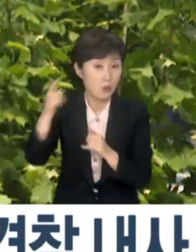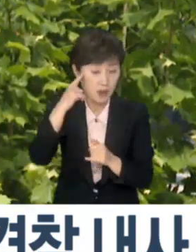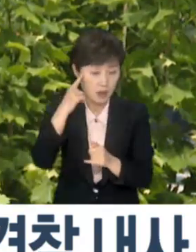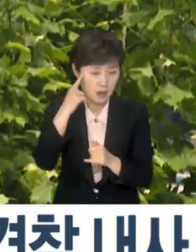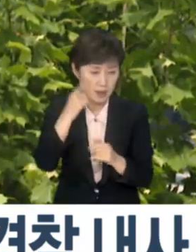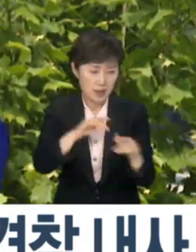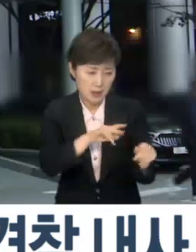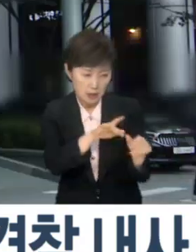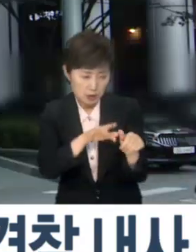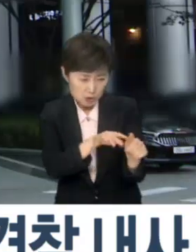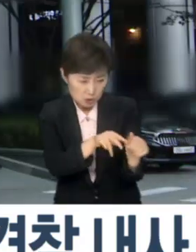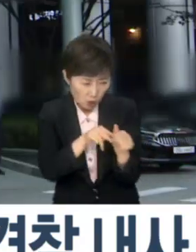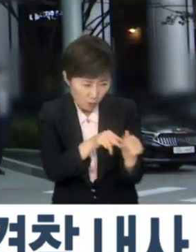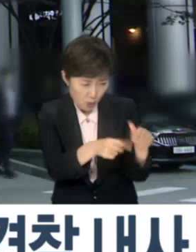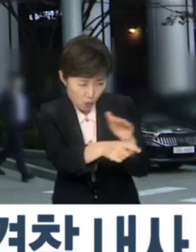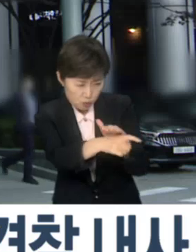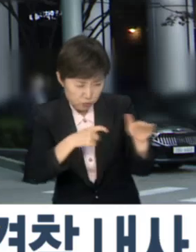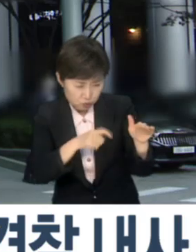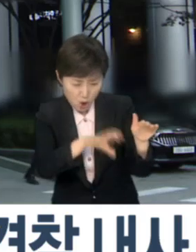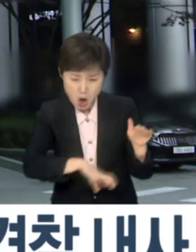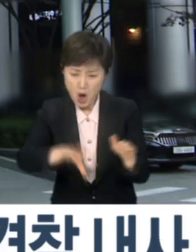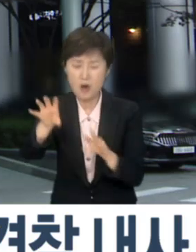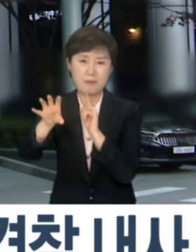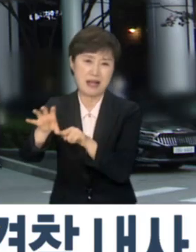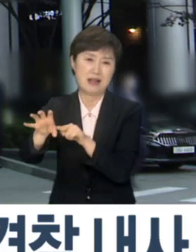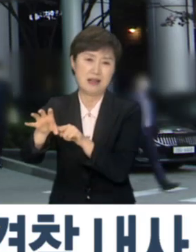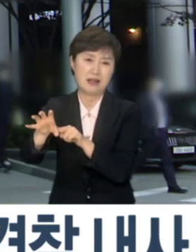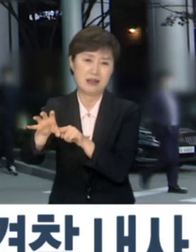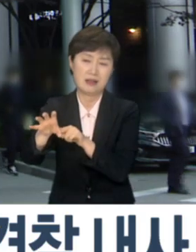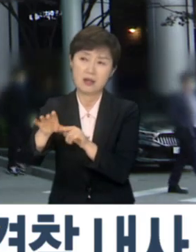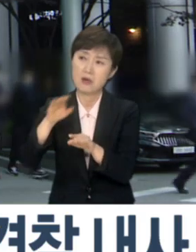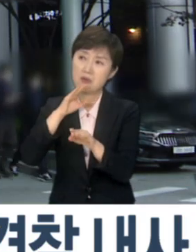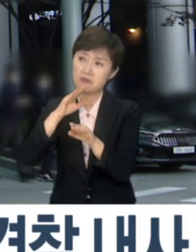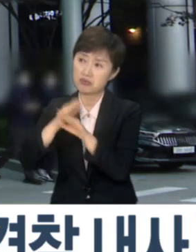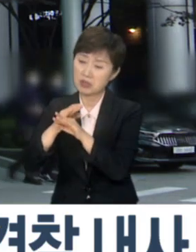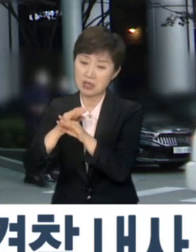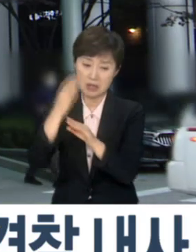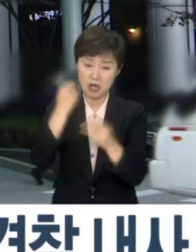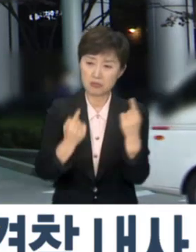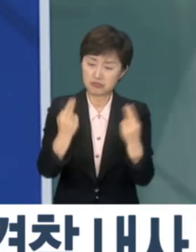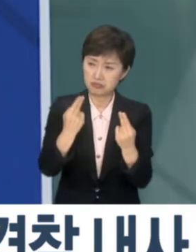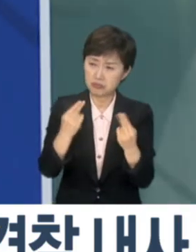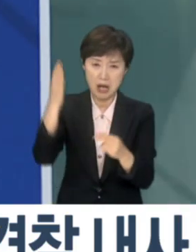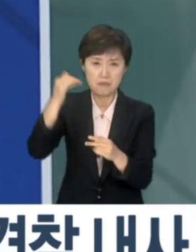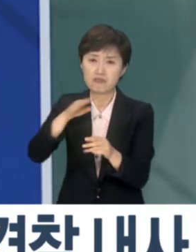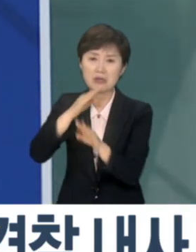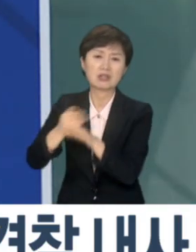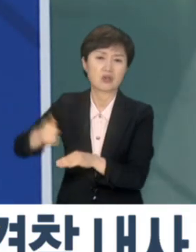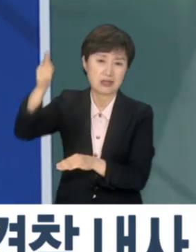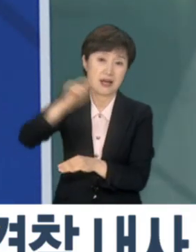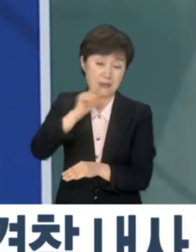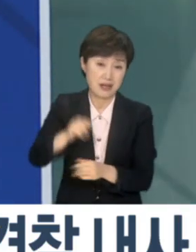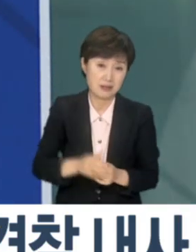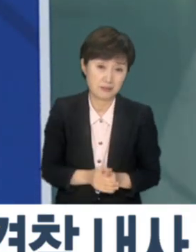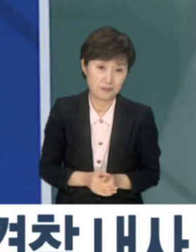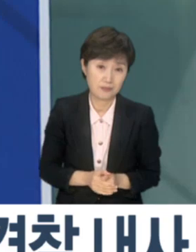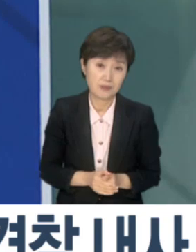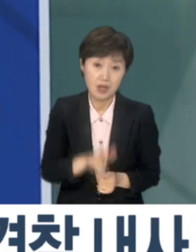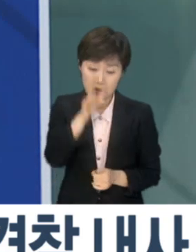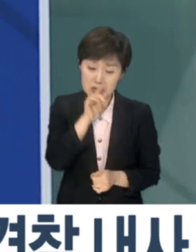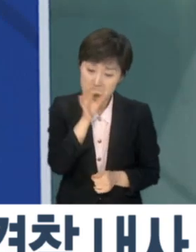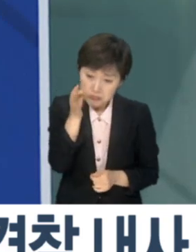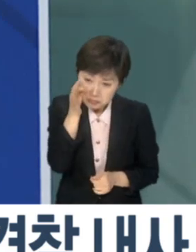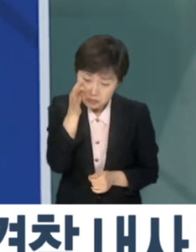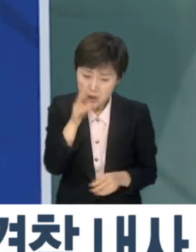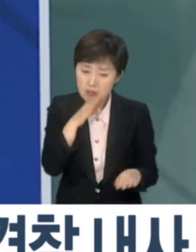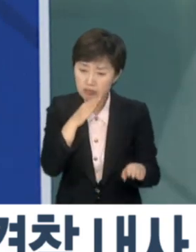해킹을 통해 개인정보를 얻었다고 주장하면서 북한이 남한보다 낮다는 취지의 글도 남겼습니다 경찰관계자는 아직까지